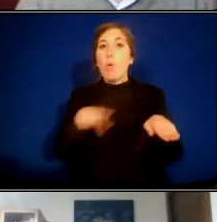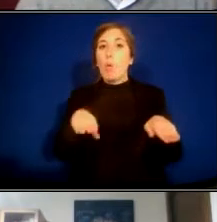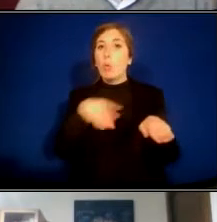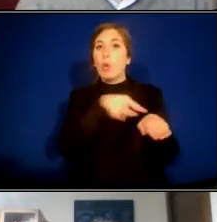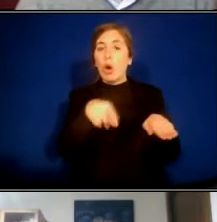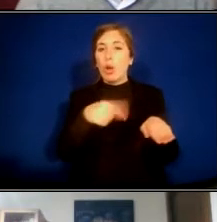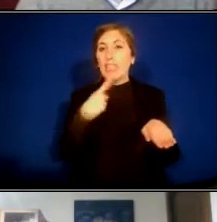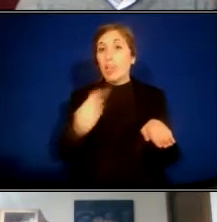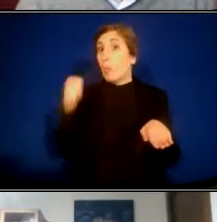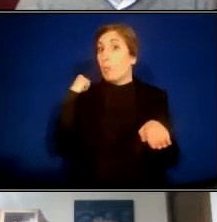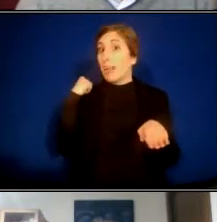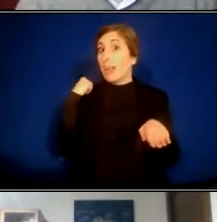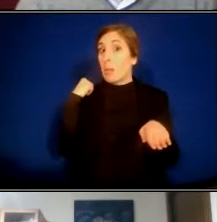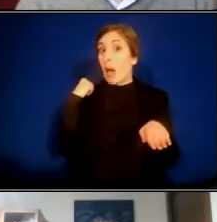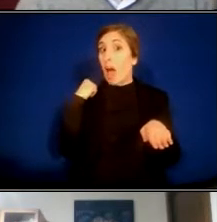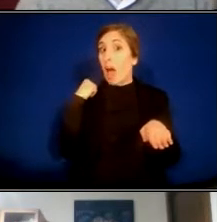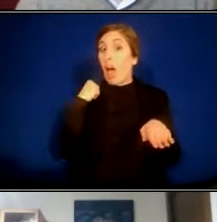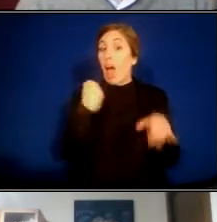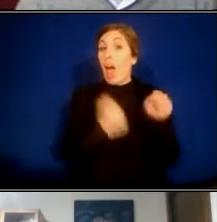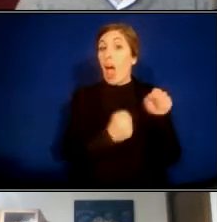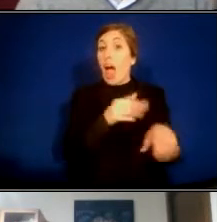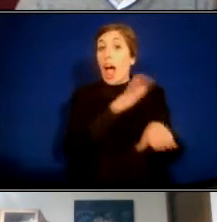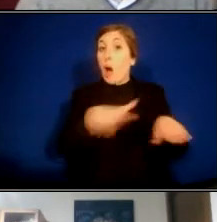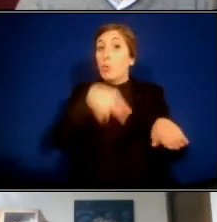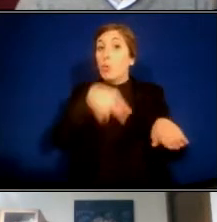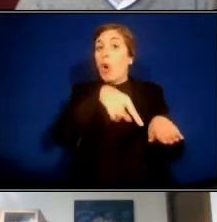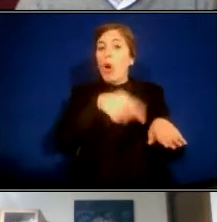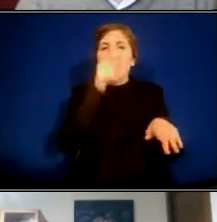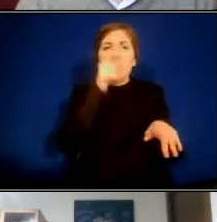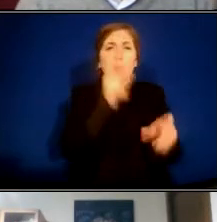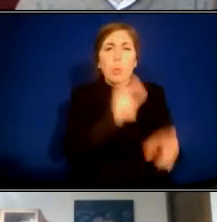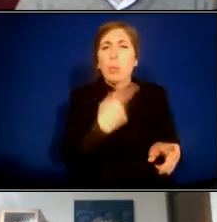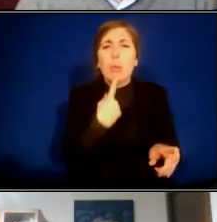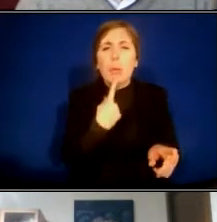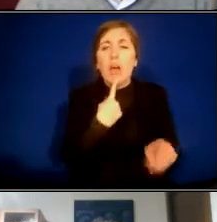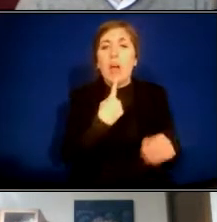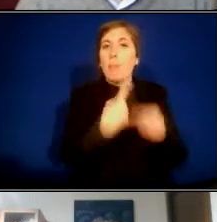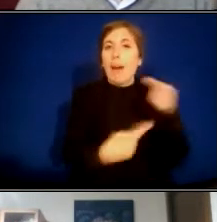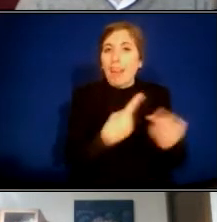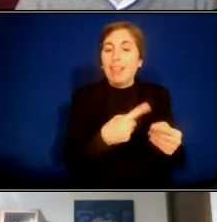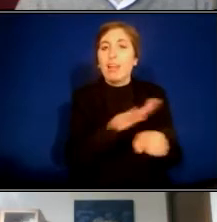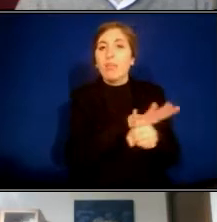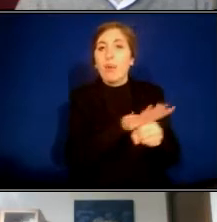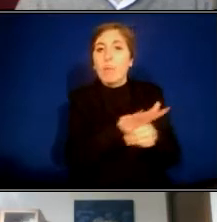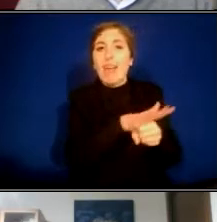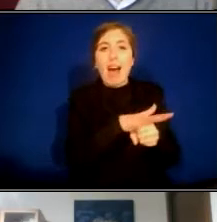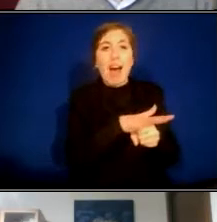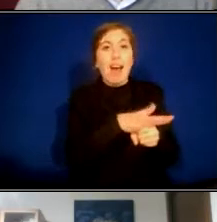prima, quelle di parenti o familiari o di amici moldavi